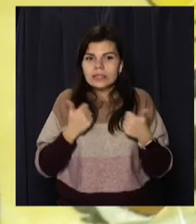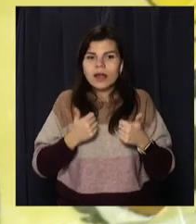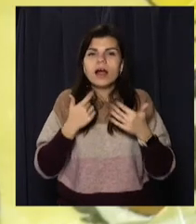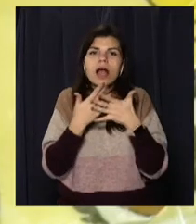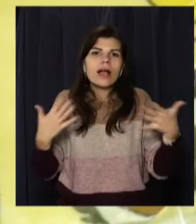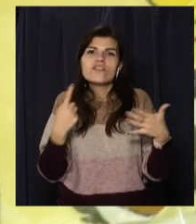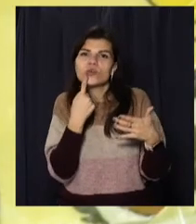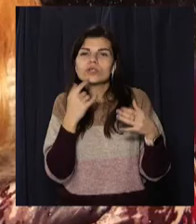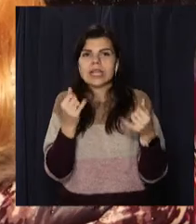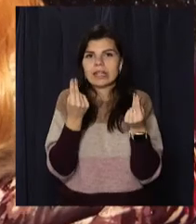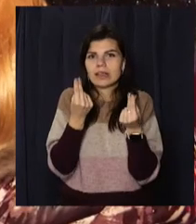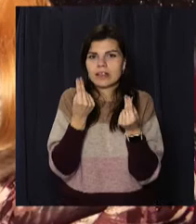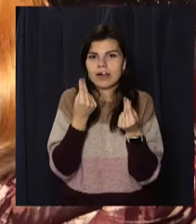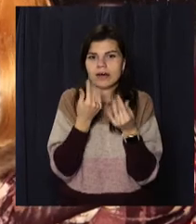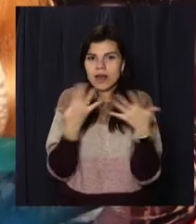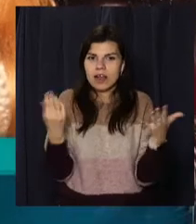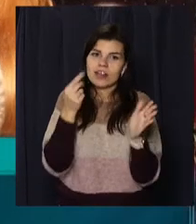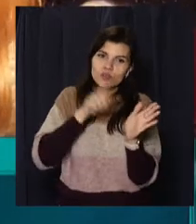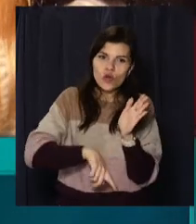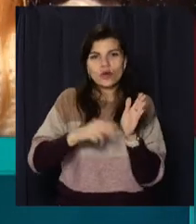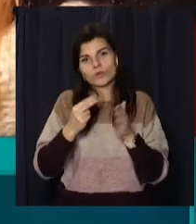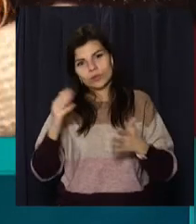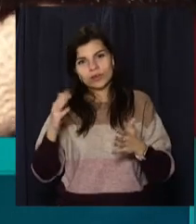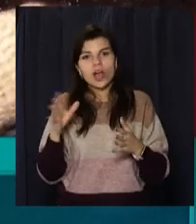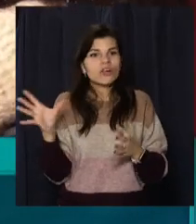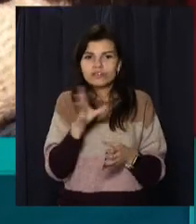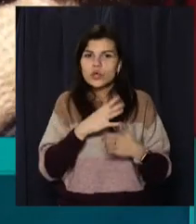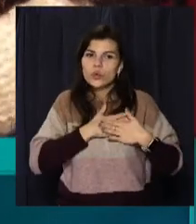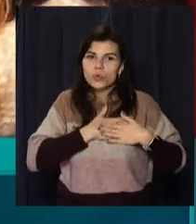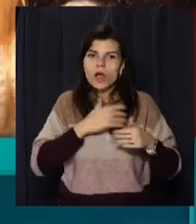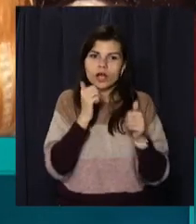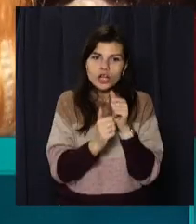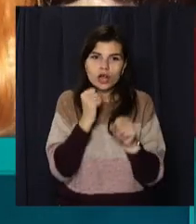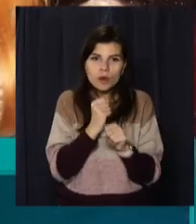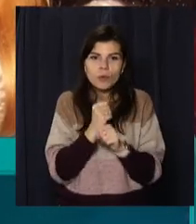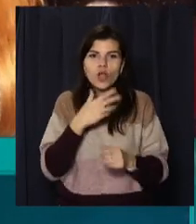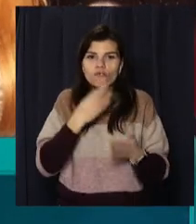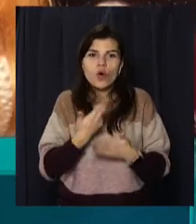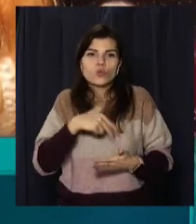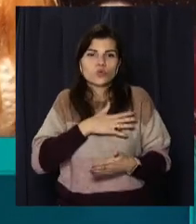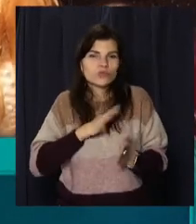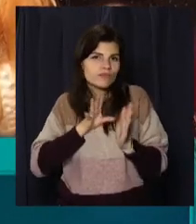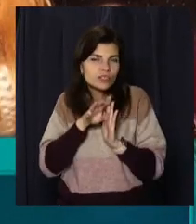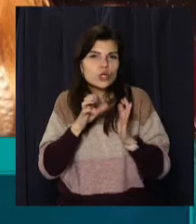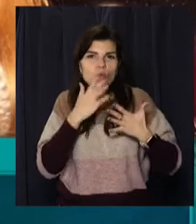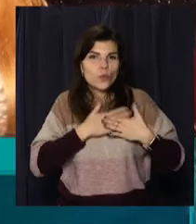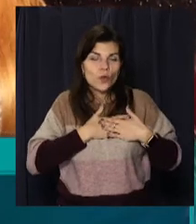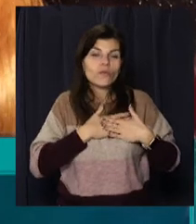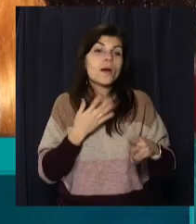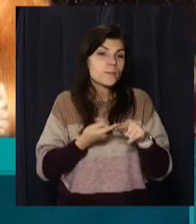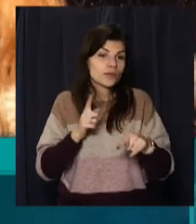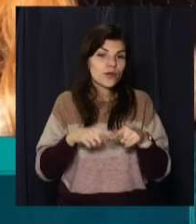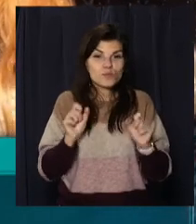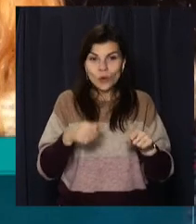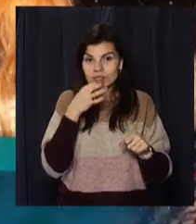будь-який смак та гаманець. Вони у мене всі любимі, всі кропотливі. В кожну роботу я вкладаю душу, все роблю з любов'ю. Тому це,